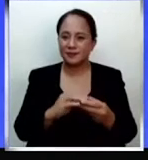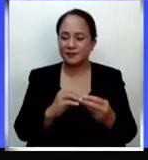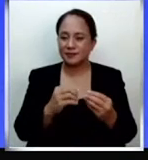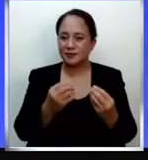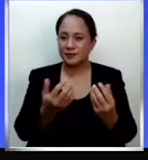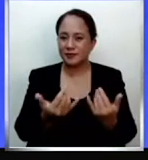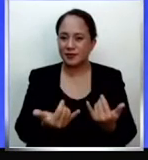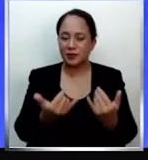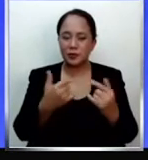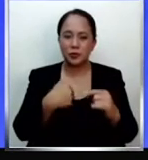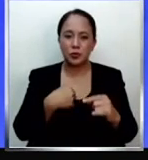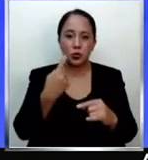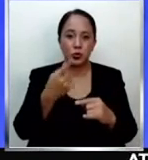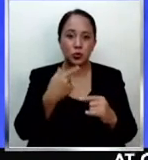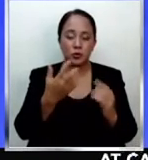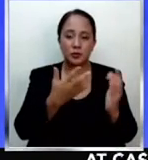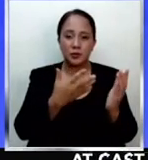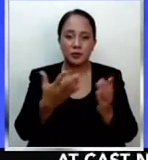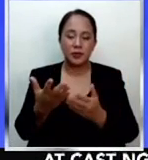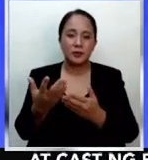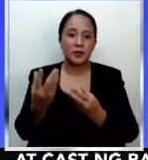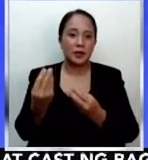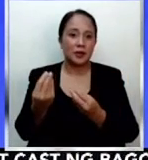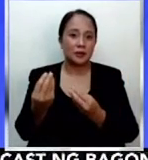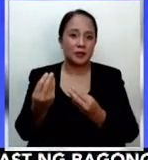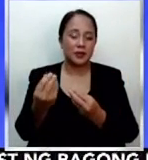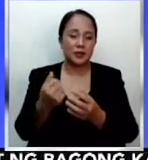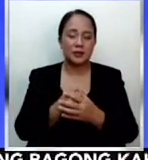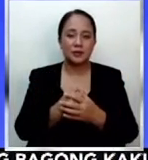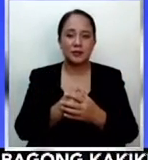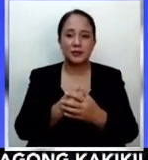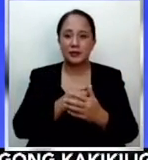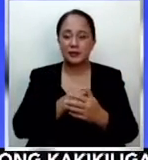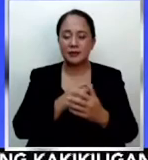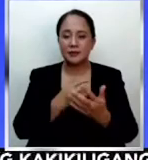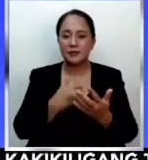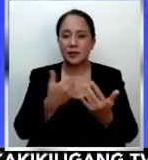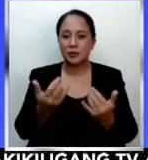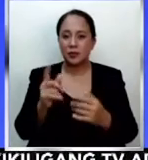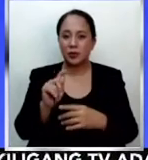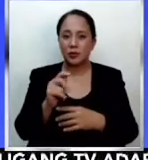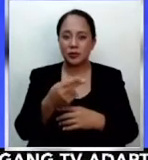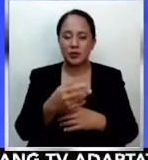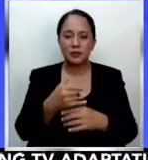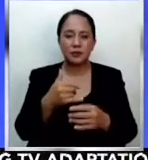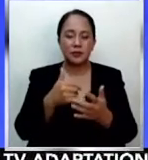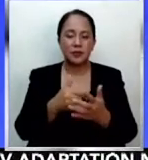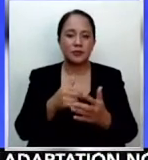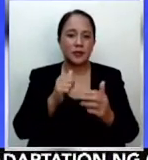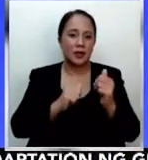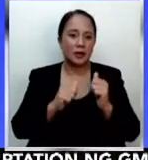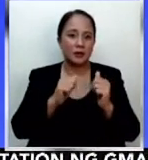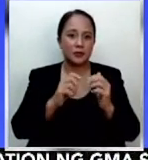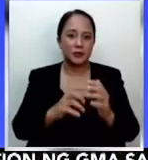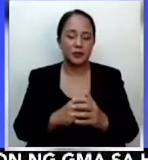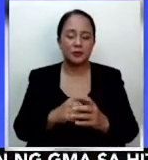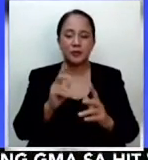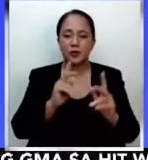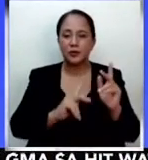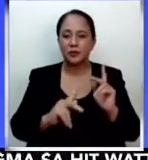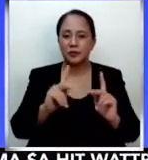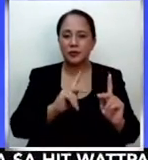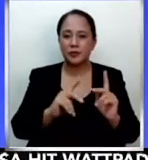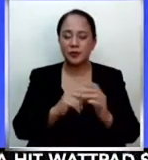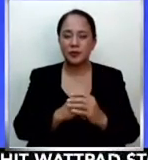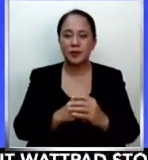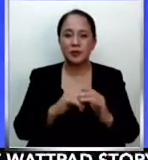ang maghahatid ng latest sa showbiz happenings ngayong Webes ng gabi. Ang award-winning actress, performer at mainstay ng